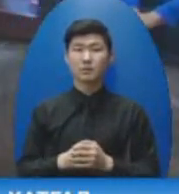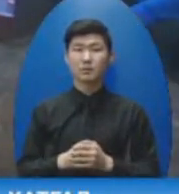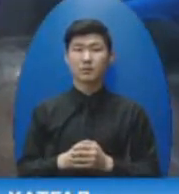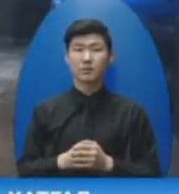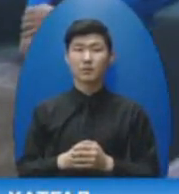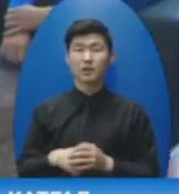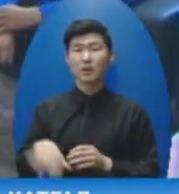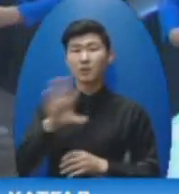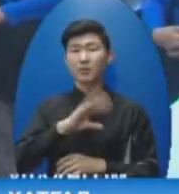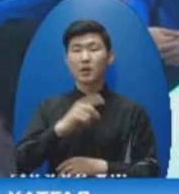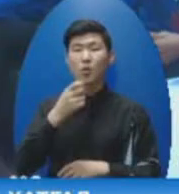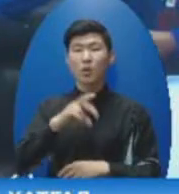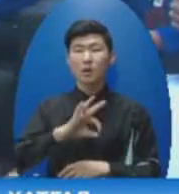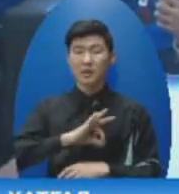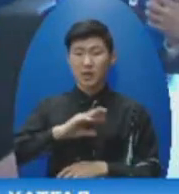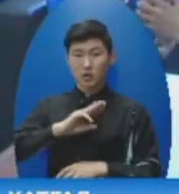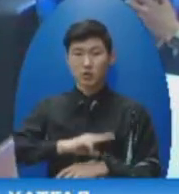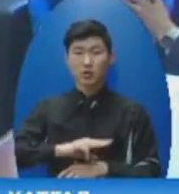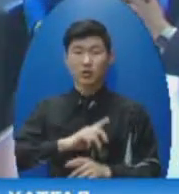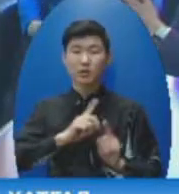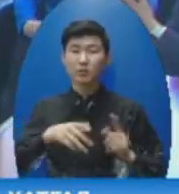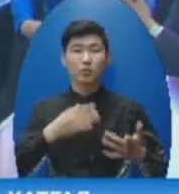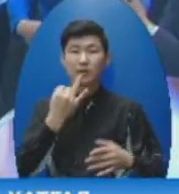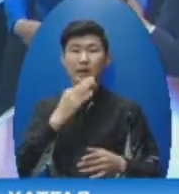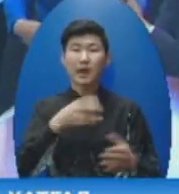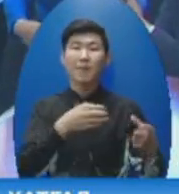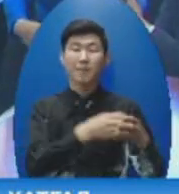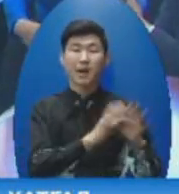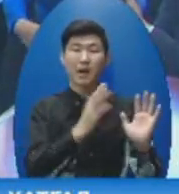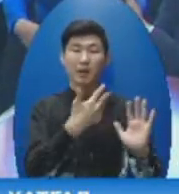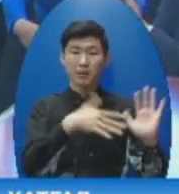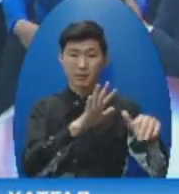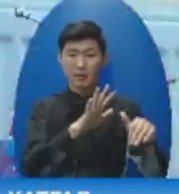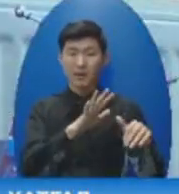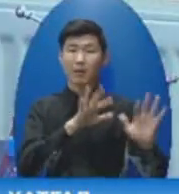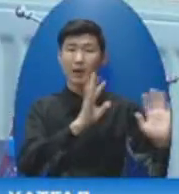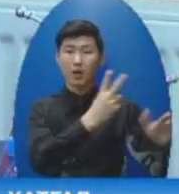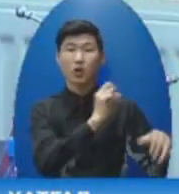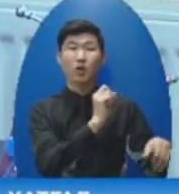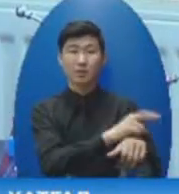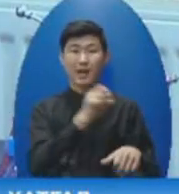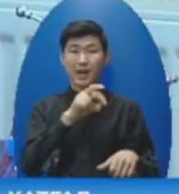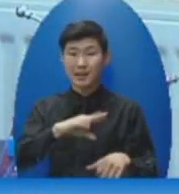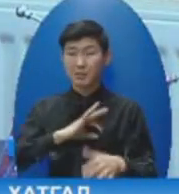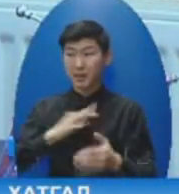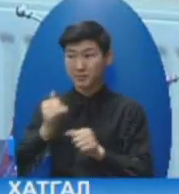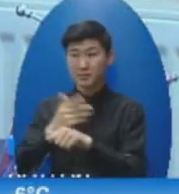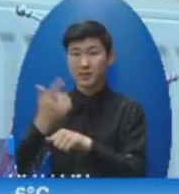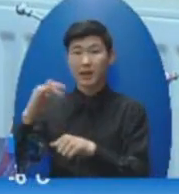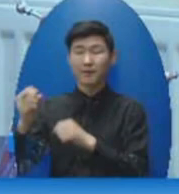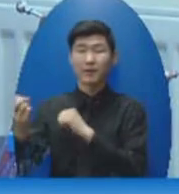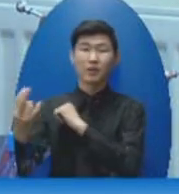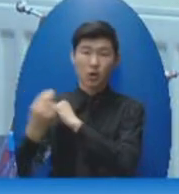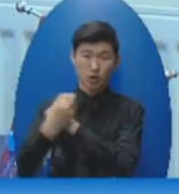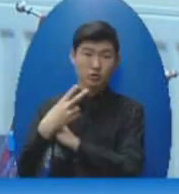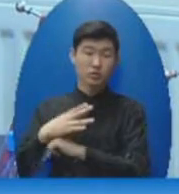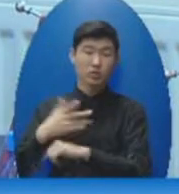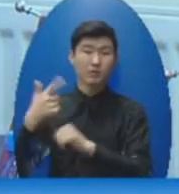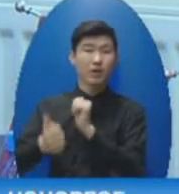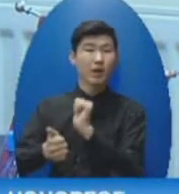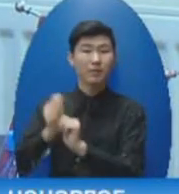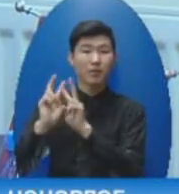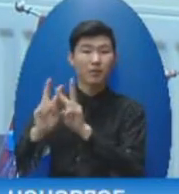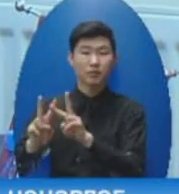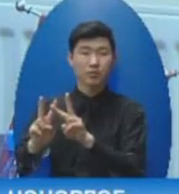Тэд хүрэл медалийн төлөөх тоглолтод Ираны багийг 15-12-оор хоцсон бол алтан медаль хүртсэн Тайваны багт хожигдсон. Тэд амжилтаа